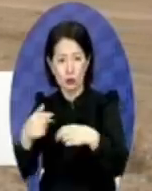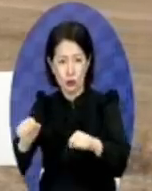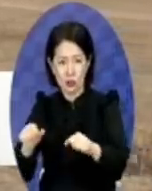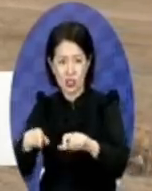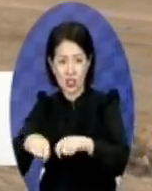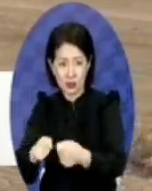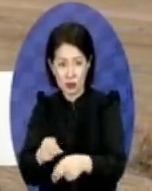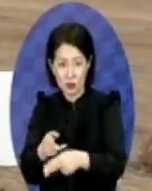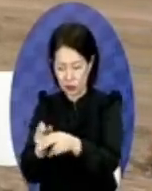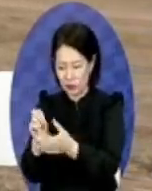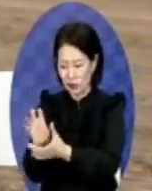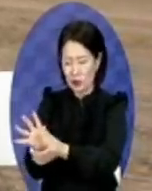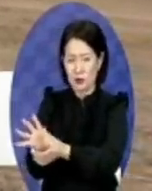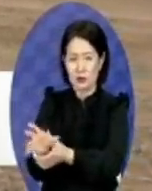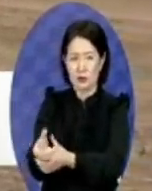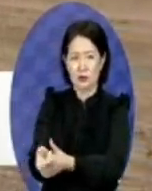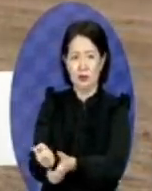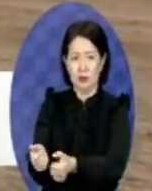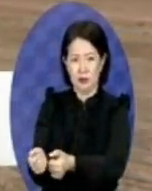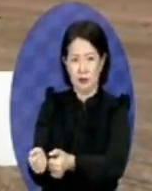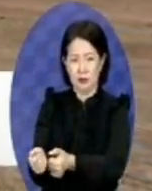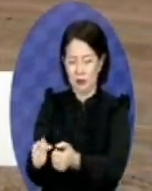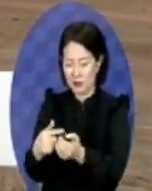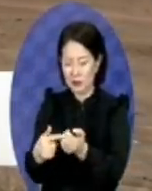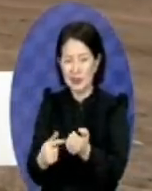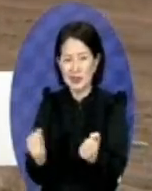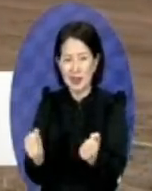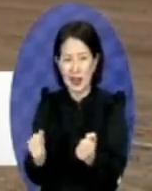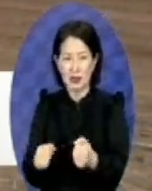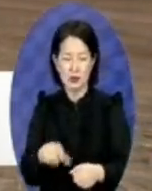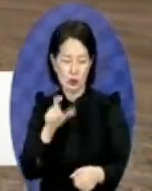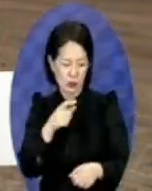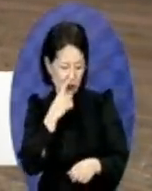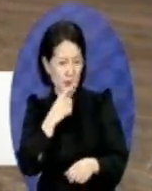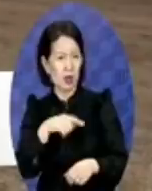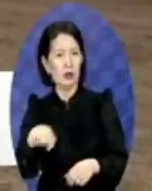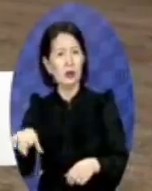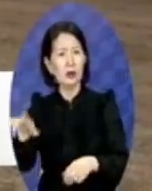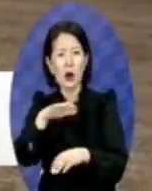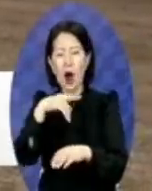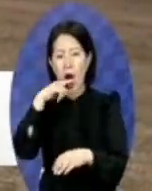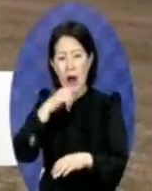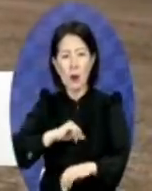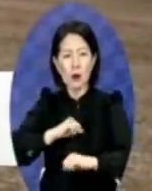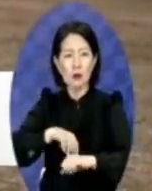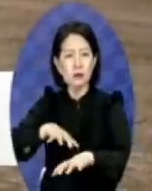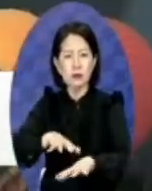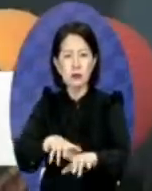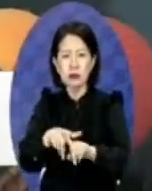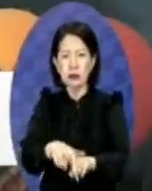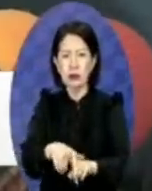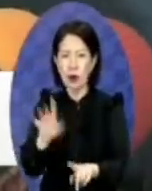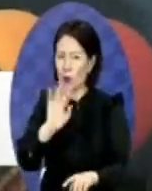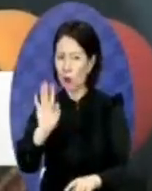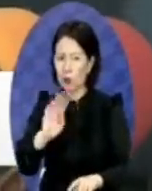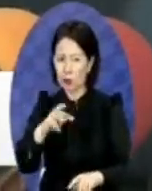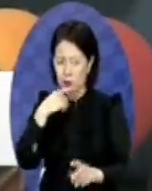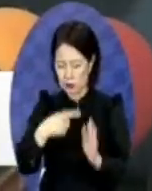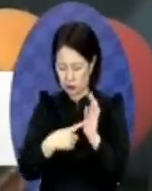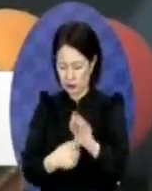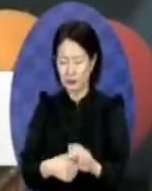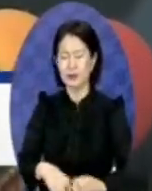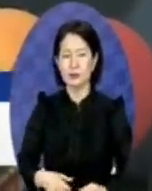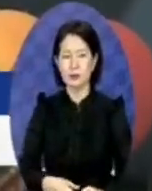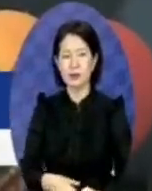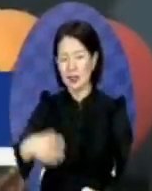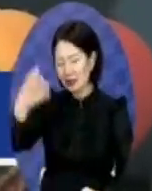аймгийн засаг даргаас албан тоот ирүүлсэн байна. Уг албан тоотод морины уралдаан болоогүй гэдгийг мэдэгджээ. Тэгээ засгийн газрын 50 талаар